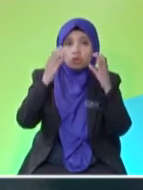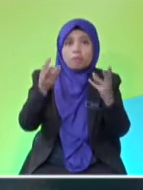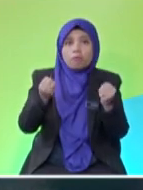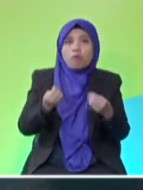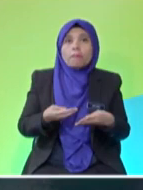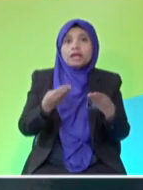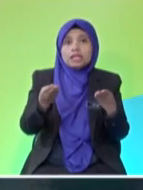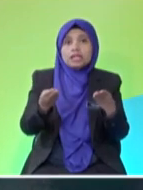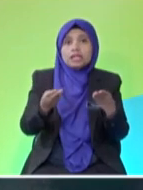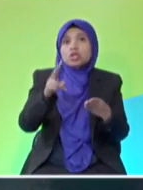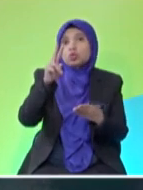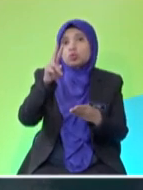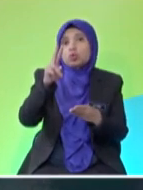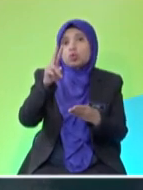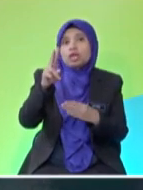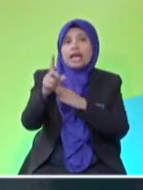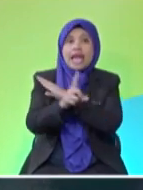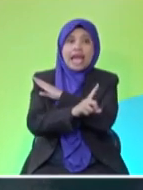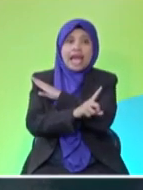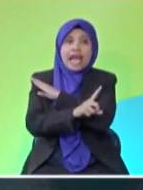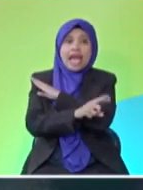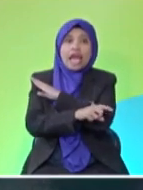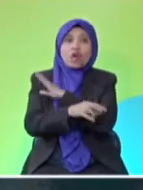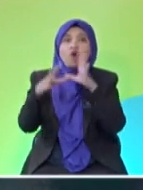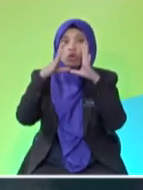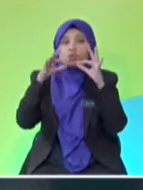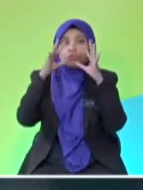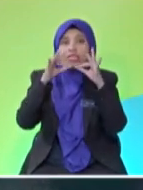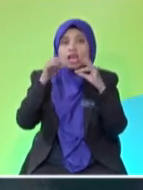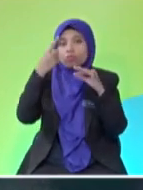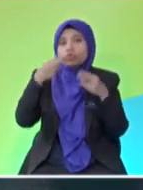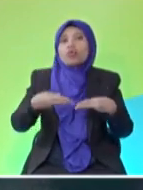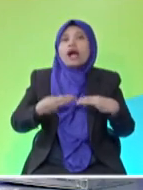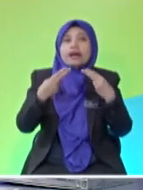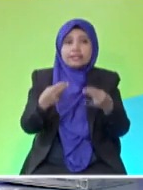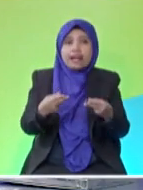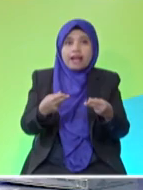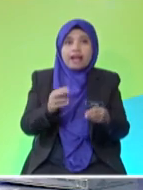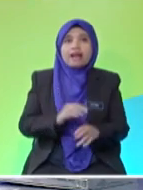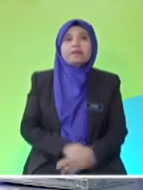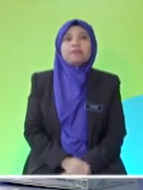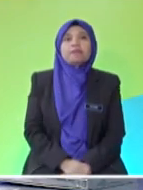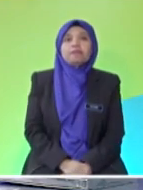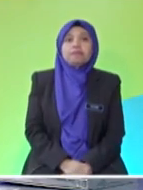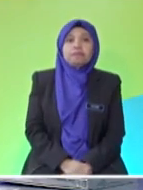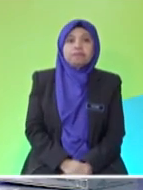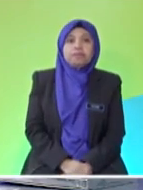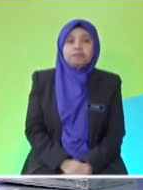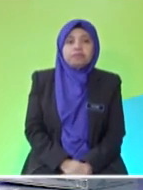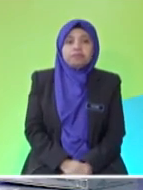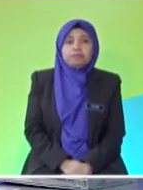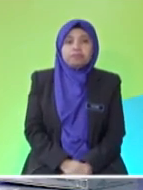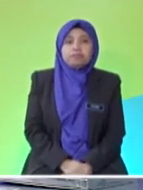bagi Mira lagi 2 ekor kucing yang comel sebagai ganjaran kepada Mira tampan lagi satu